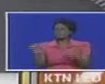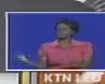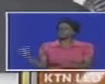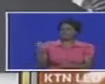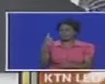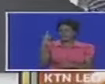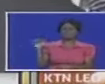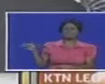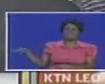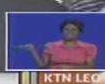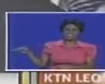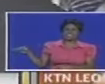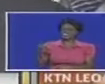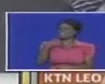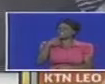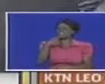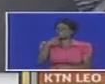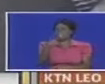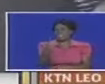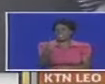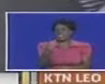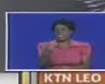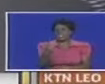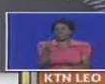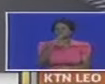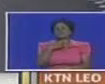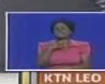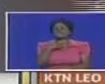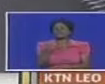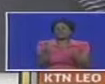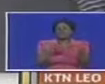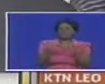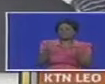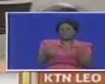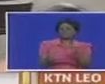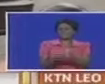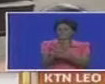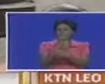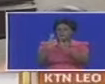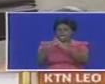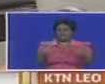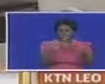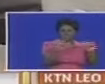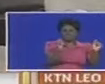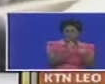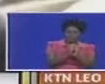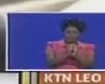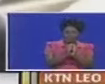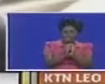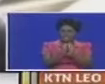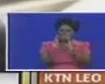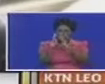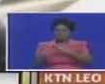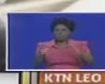one morning and say that's a response to what has happened in the nyumba kumi. Nyumba kumi is here to